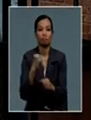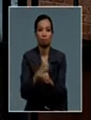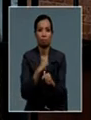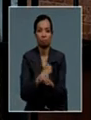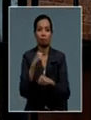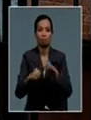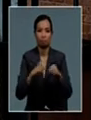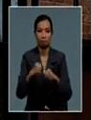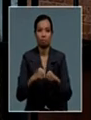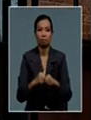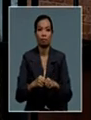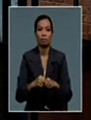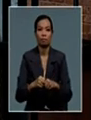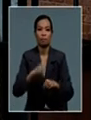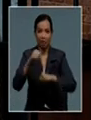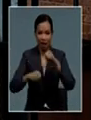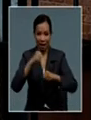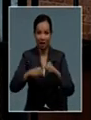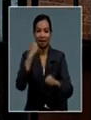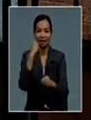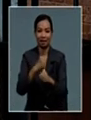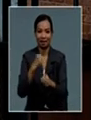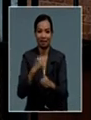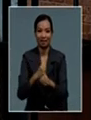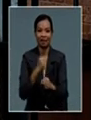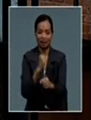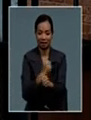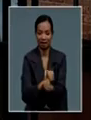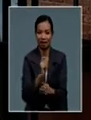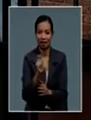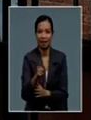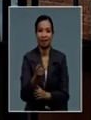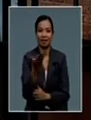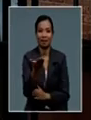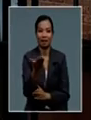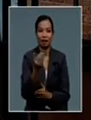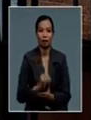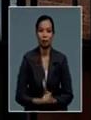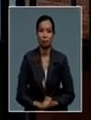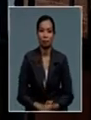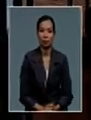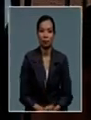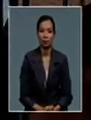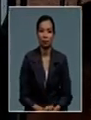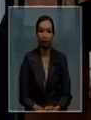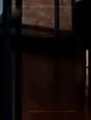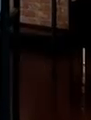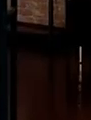นะให้ขี่จักรยานไปทำงานจ่ายเงินเลยเดี๋ยวกลับมาติดตามกันสักครู่เดี๋ยวครับ ค่ะ